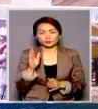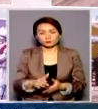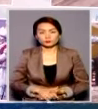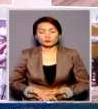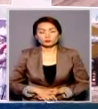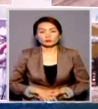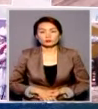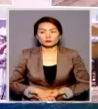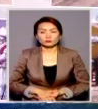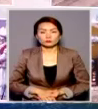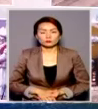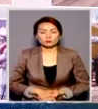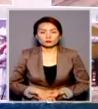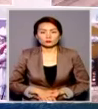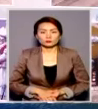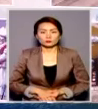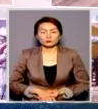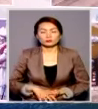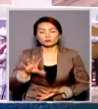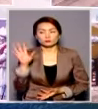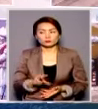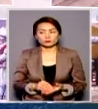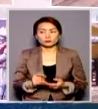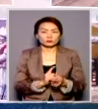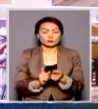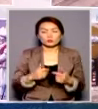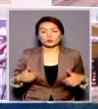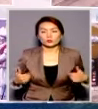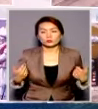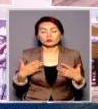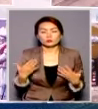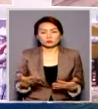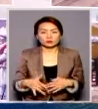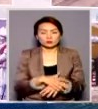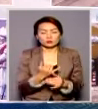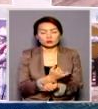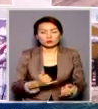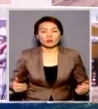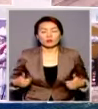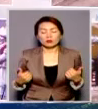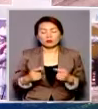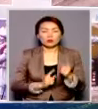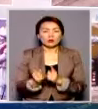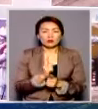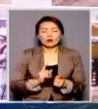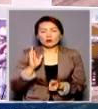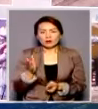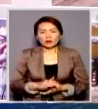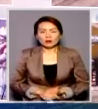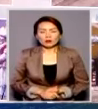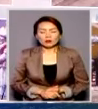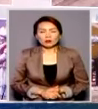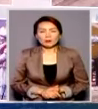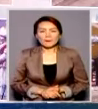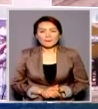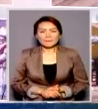оның бәрі оң жағына деп. Бұл әрине референдум. Демек ол мен үшін керек. Егер де бір қандай да бір біреу мында қазір енді естіп